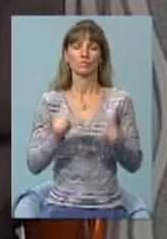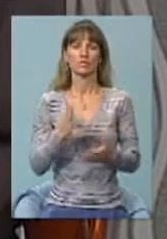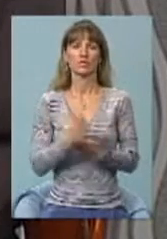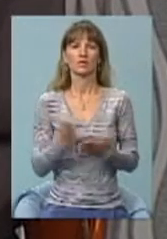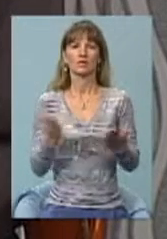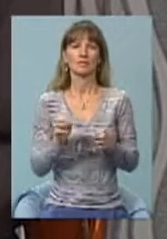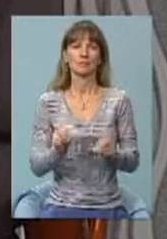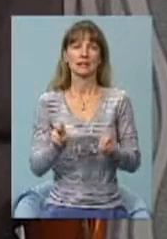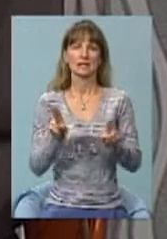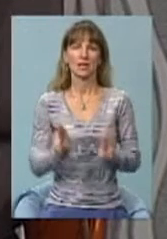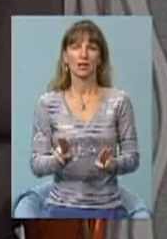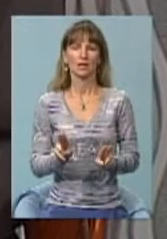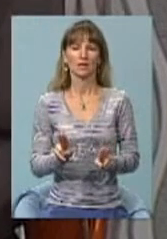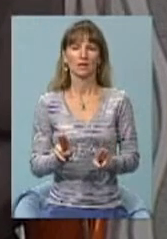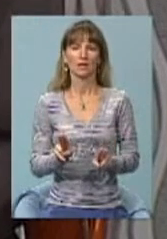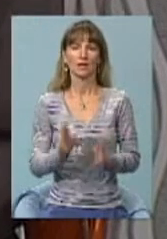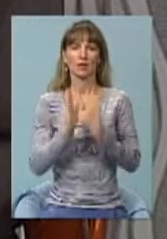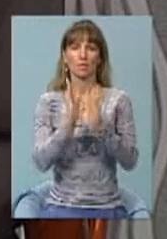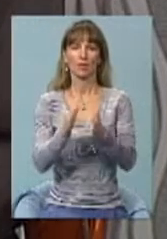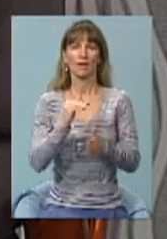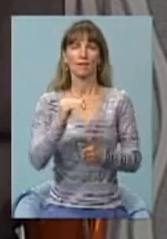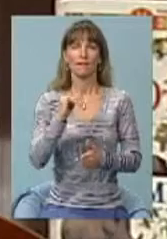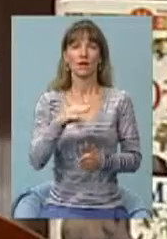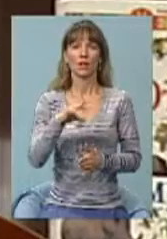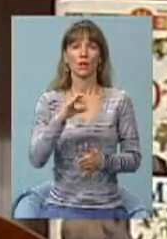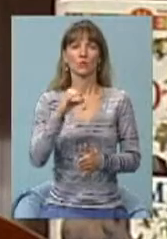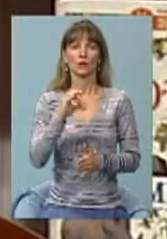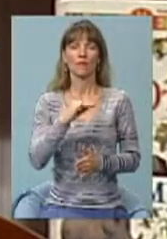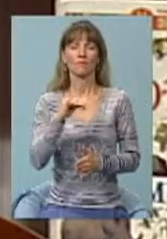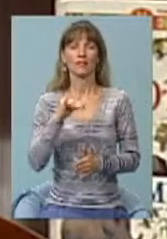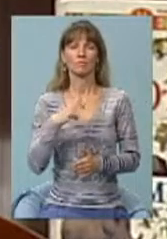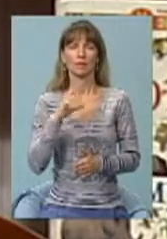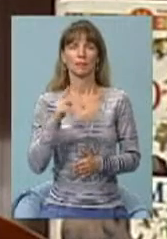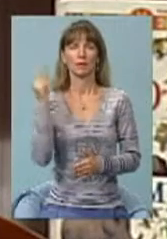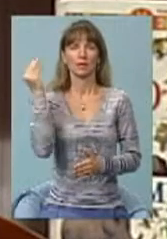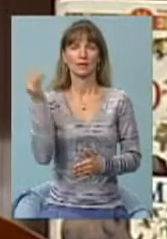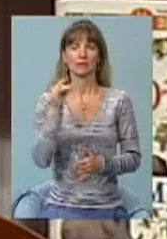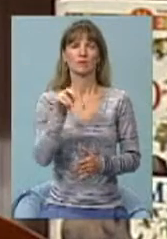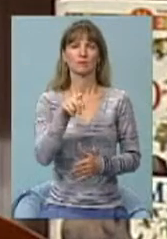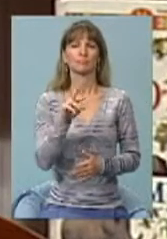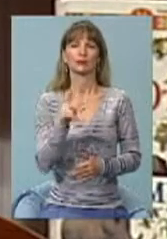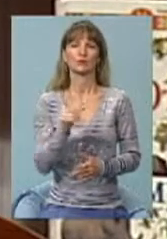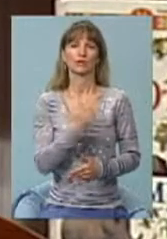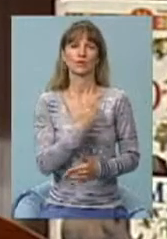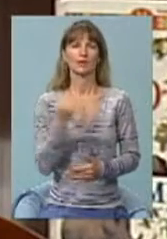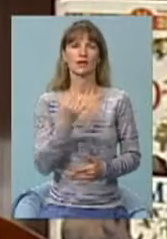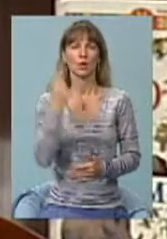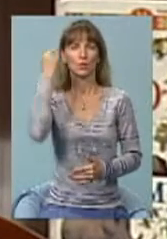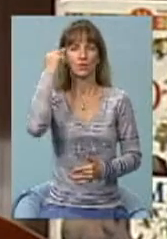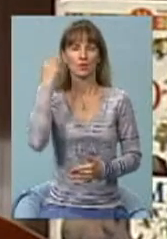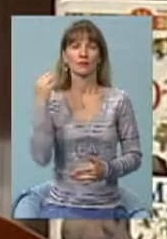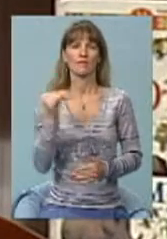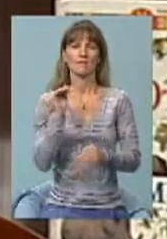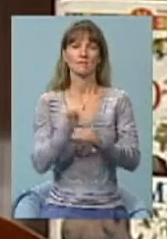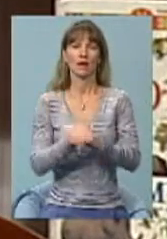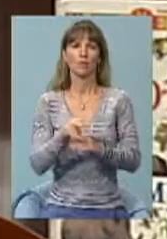там відділи в філософії, котрі були б цікаві? Тобі, наприклад, що було б цікаво довідатися? Ну, не знаю, мені кажеться, цікаві факти